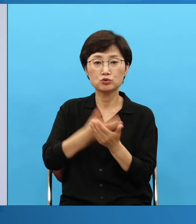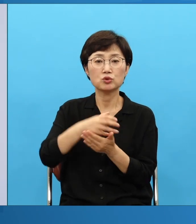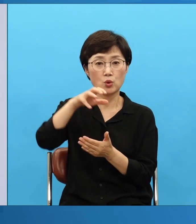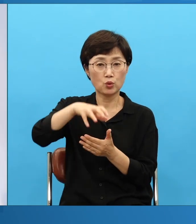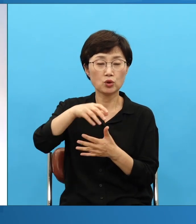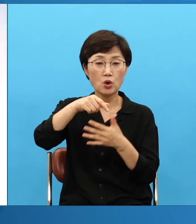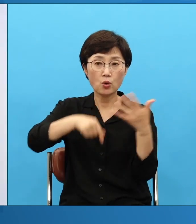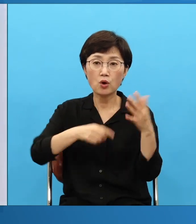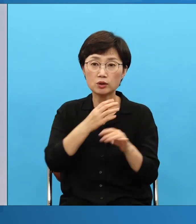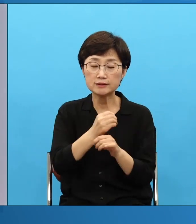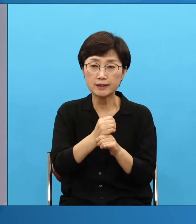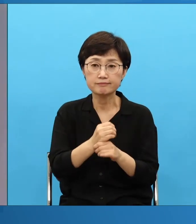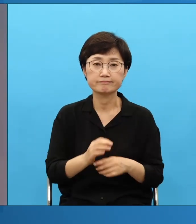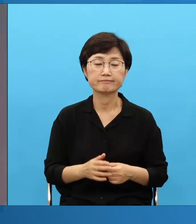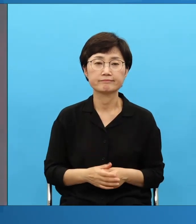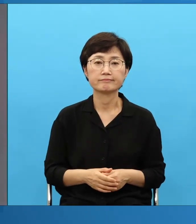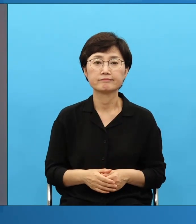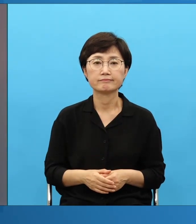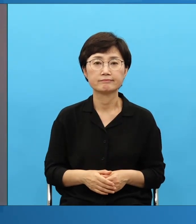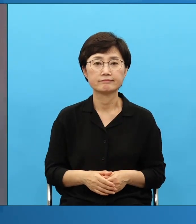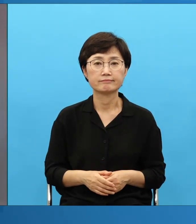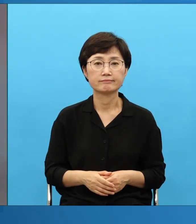일정 소개합니다.